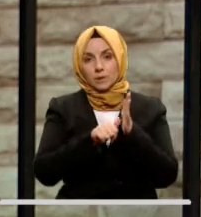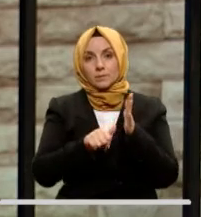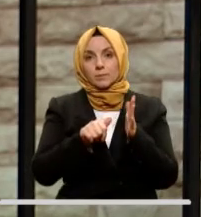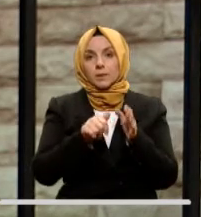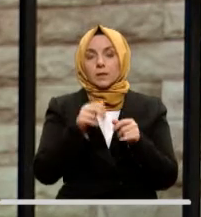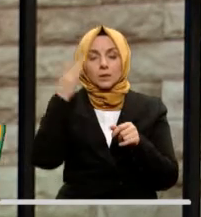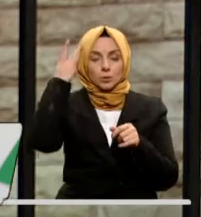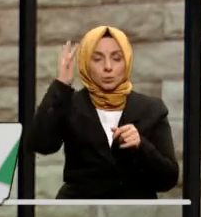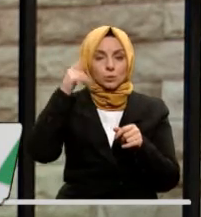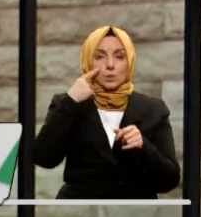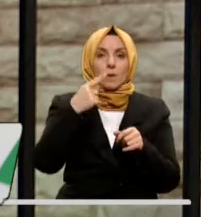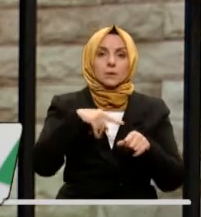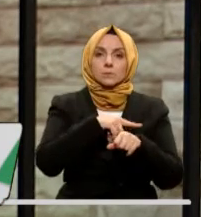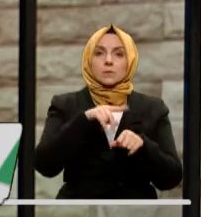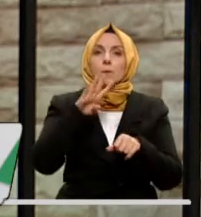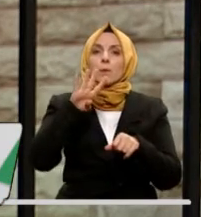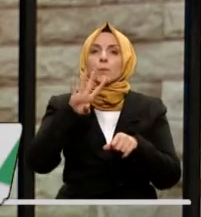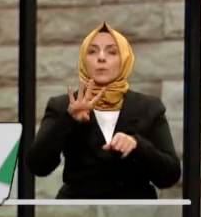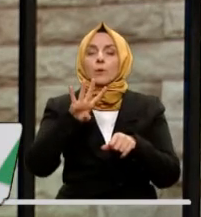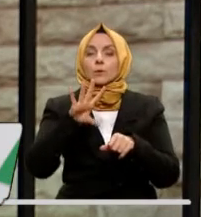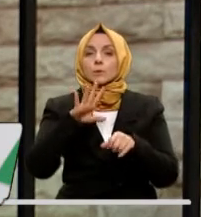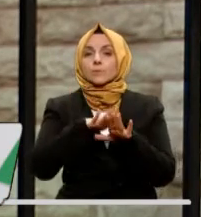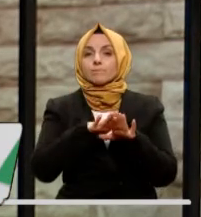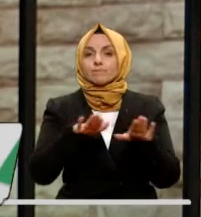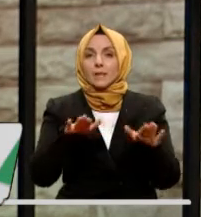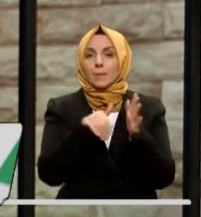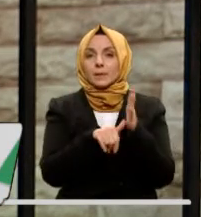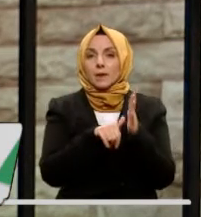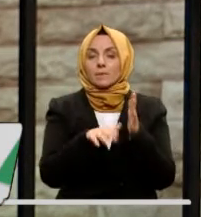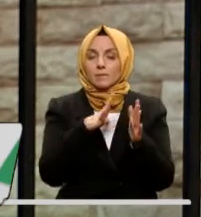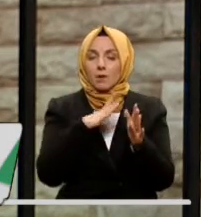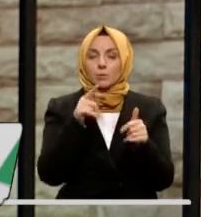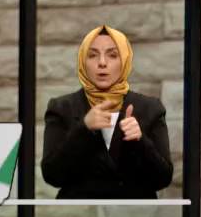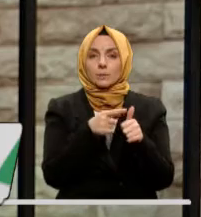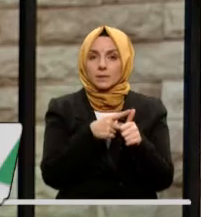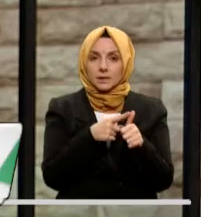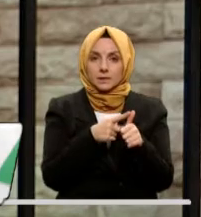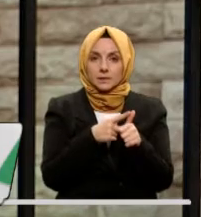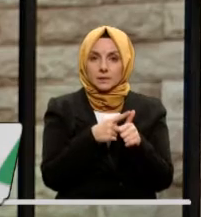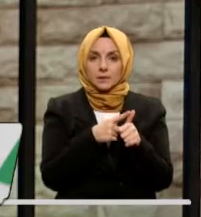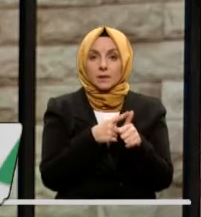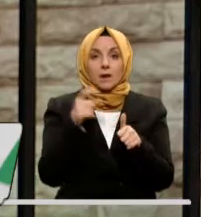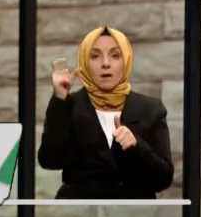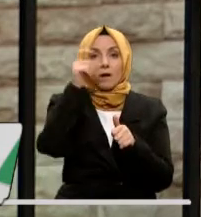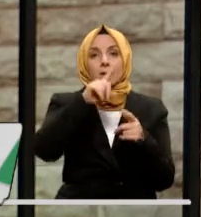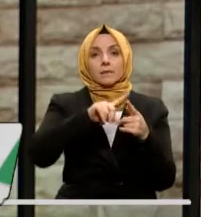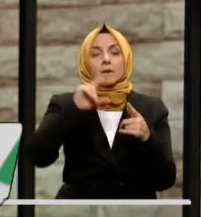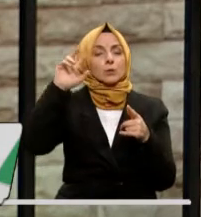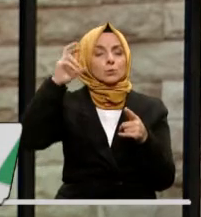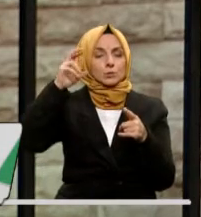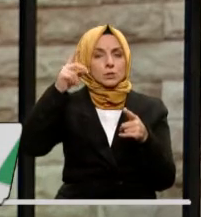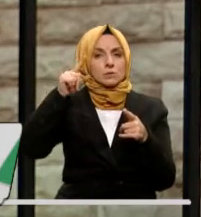geleneğine baktığımızda 4 Ana unsur da takvimin oluşturulduğunu görüyoruz bunlardan bir tanesi Ay ve Güneş'in